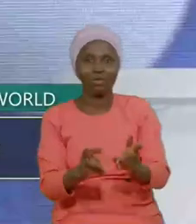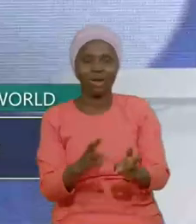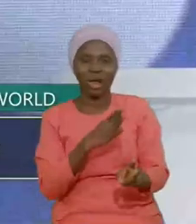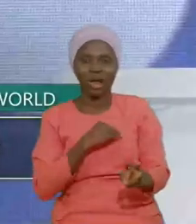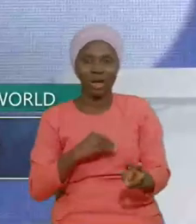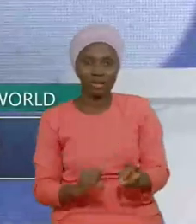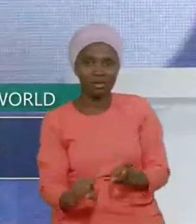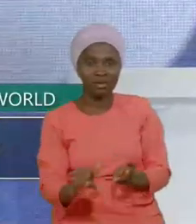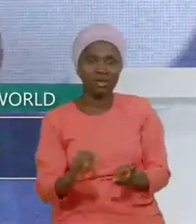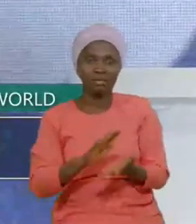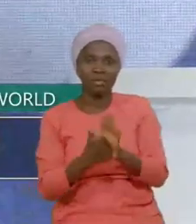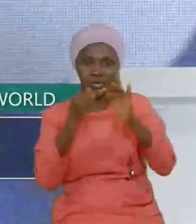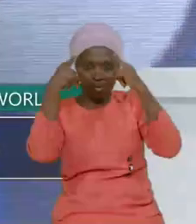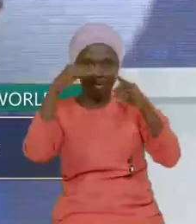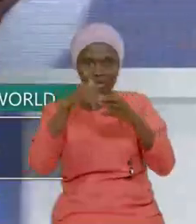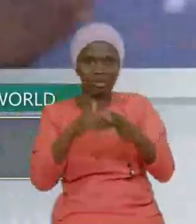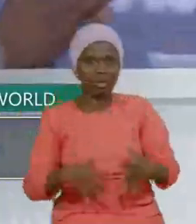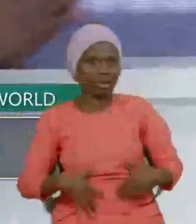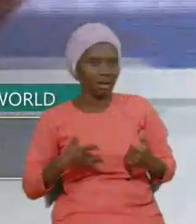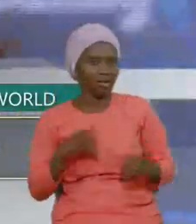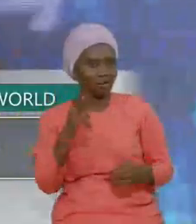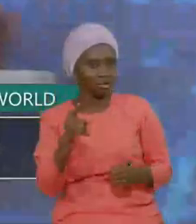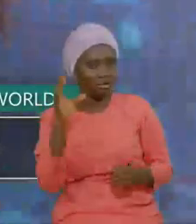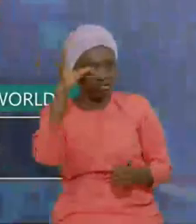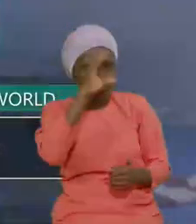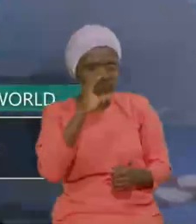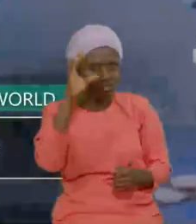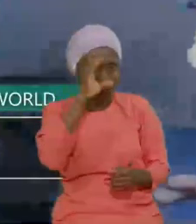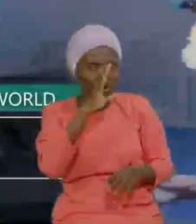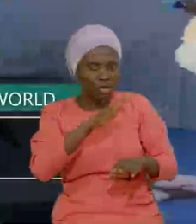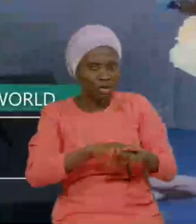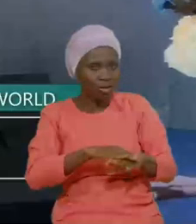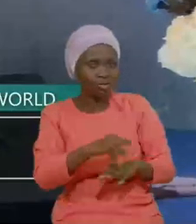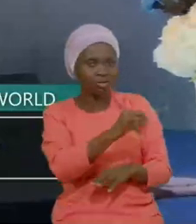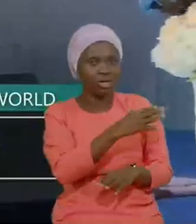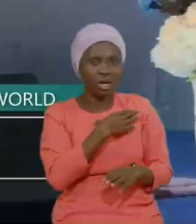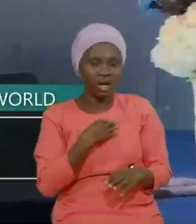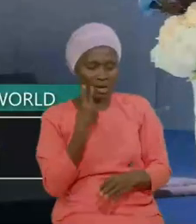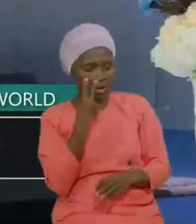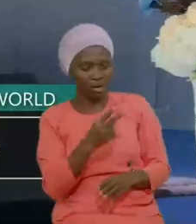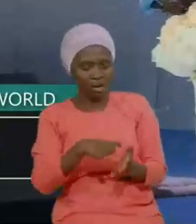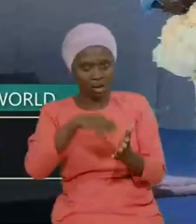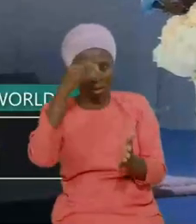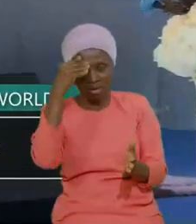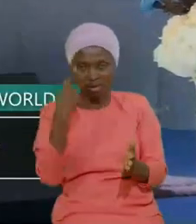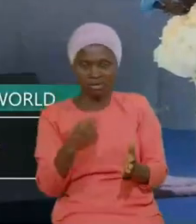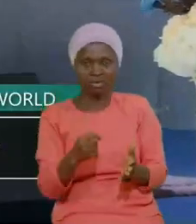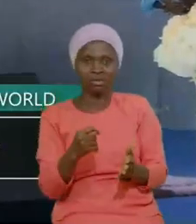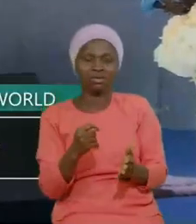Go check up on them and observe the achievers and the overcomers.